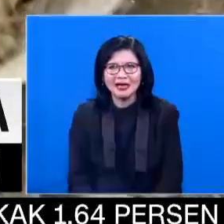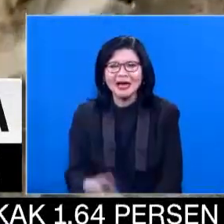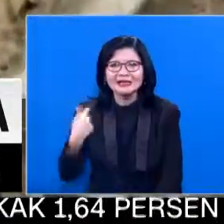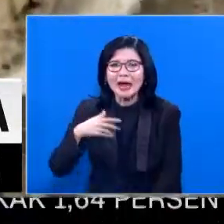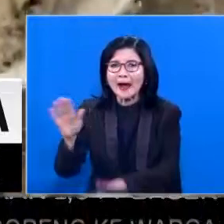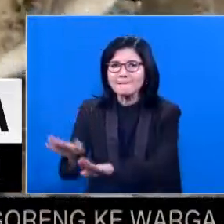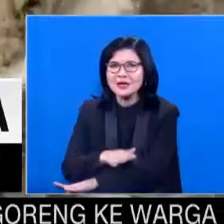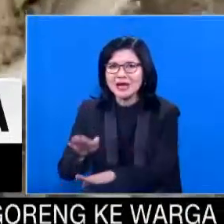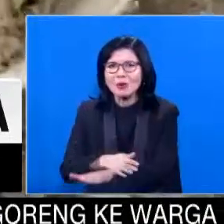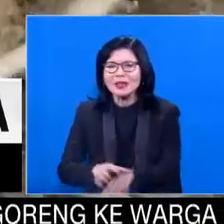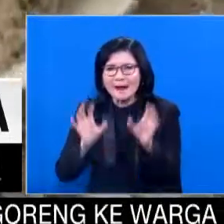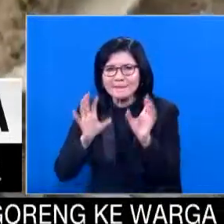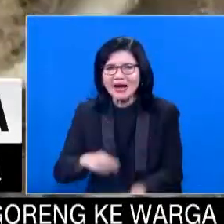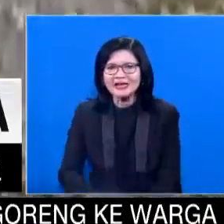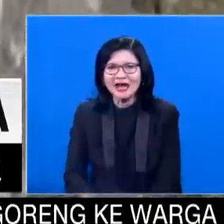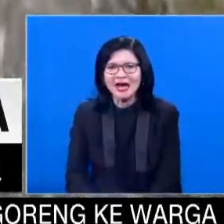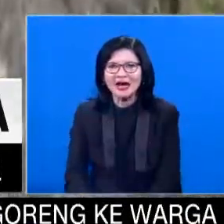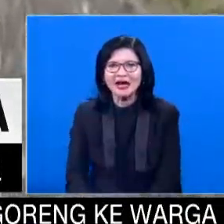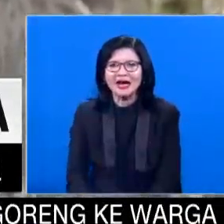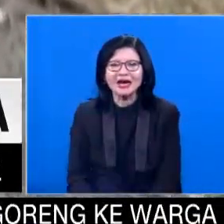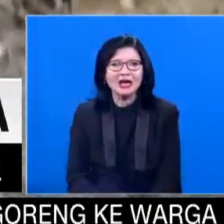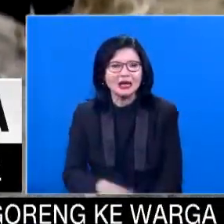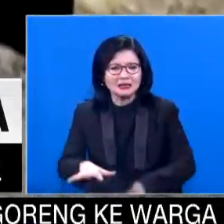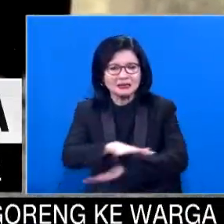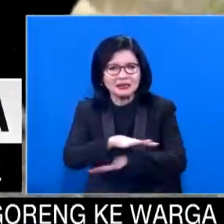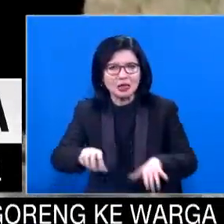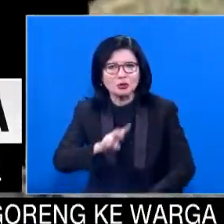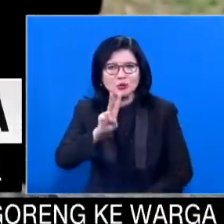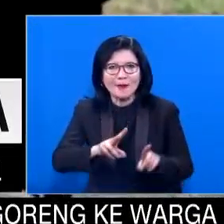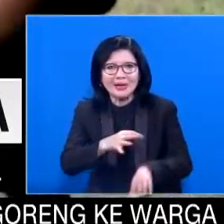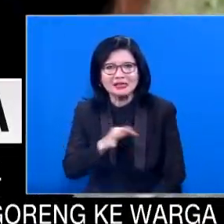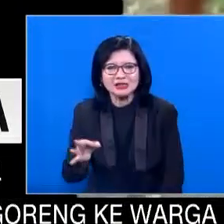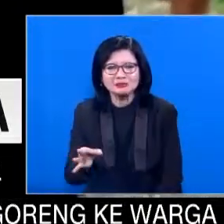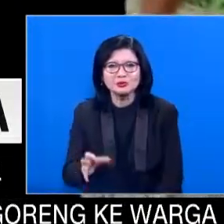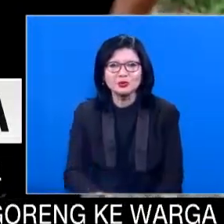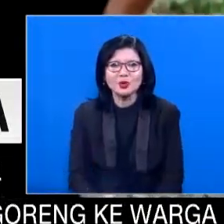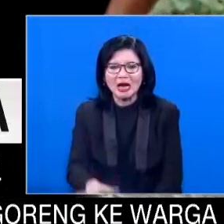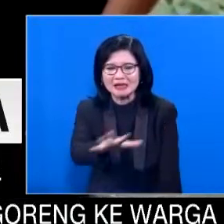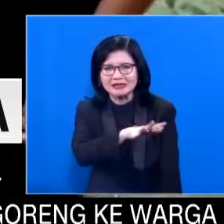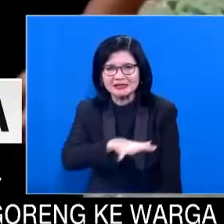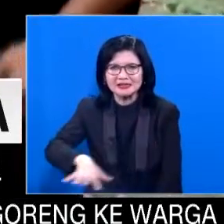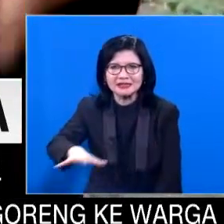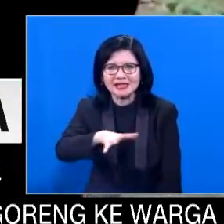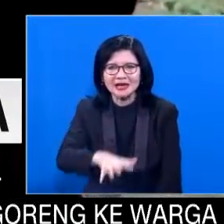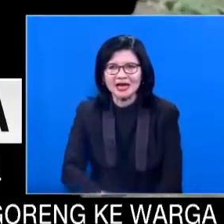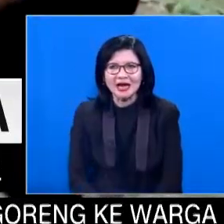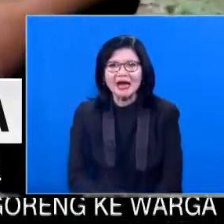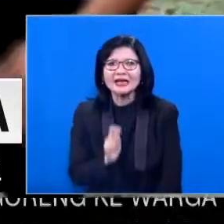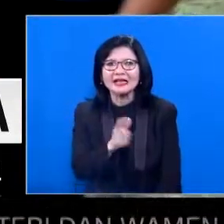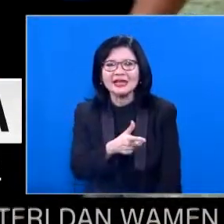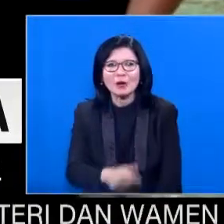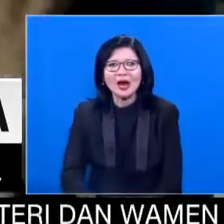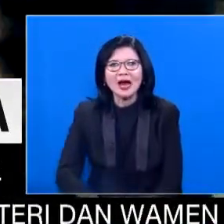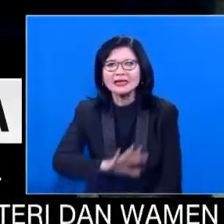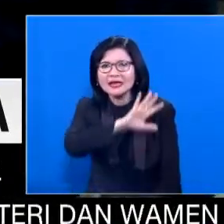menangkarkan belasan burung unta di lahan seluas 2.000 meter persegi yang dia sewa di Desa Wedomartani, Ngemplak, Kabupaten